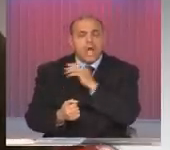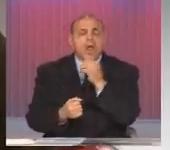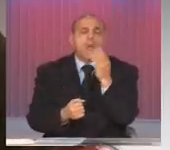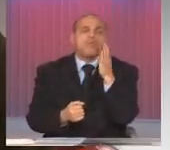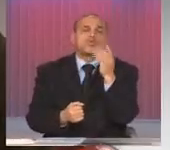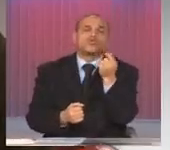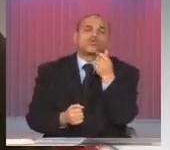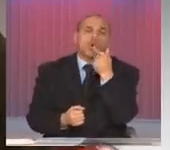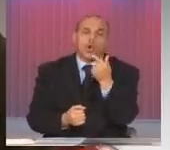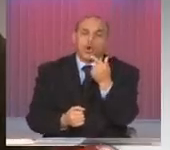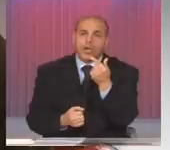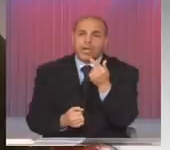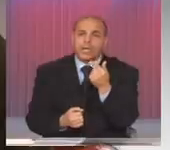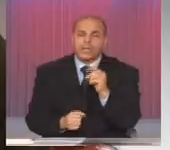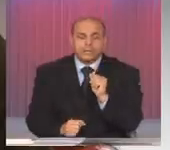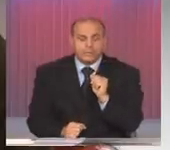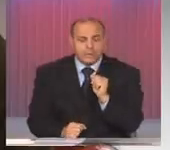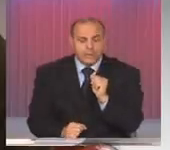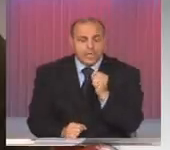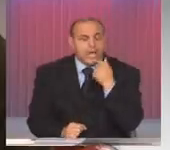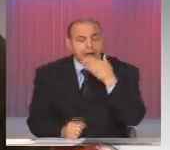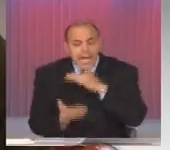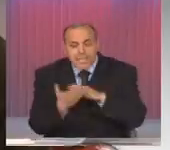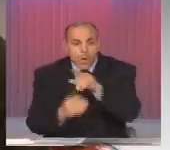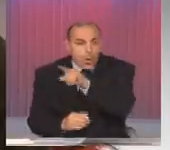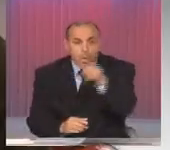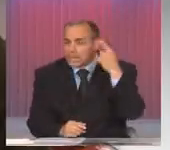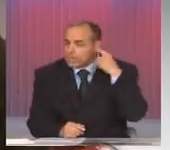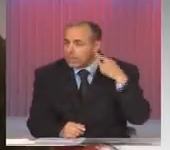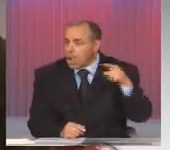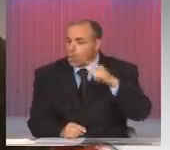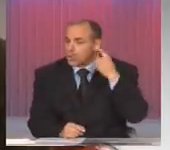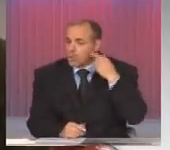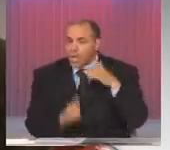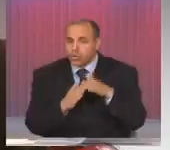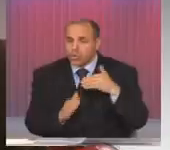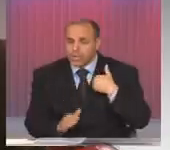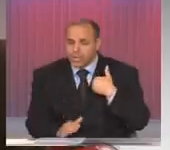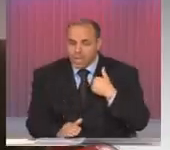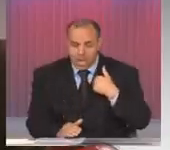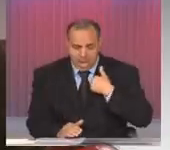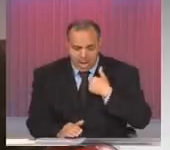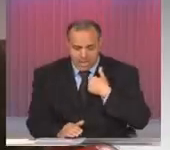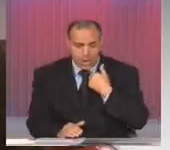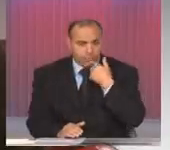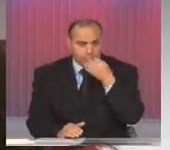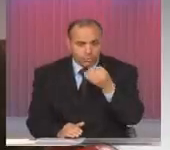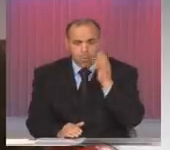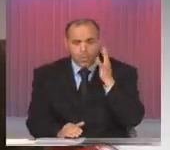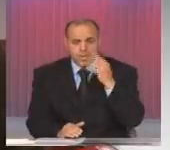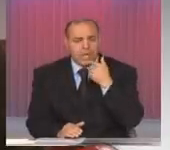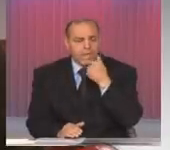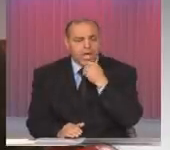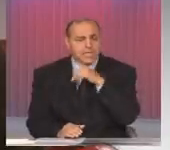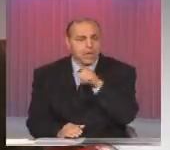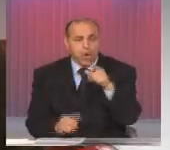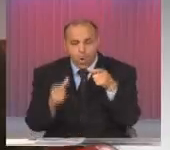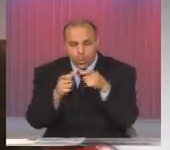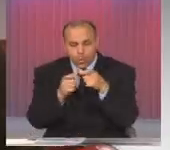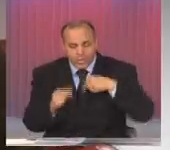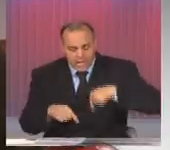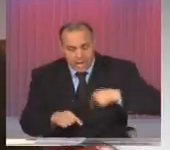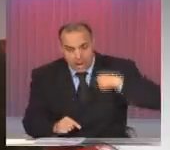هي اللي باش تعدي الرسالة نتاعها والمطالب نتاعها. ونحن كمنتدى نريد تبليغ رسالة للحكومة